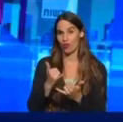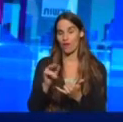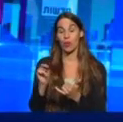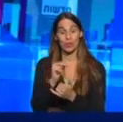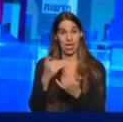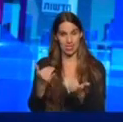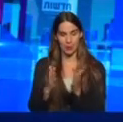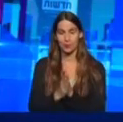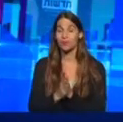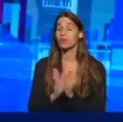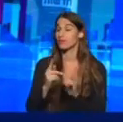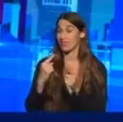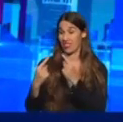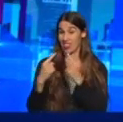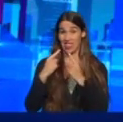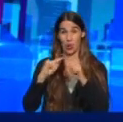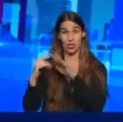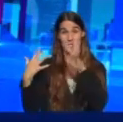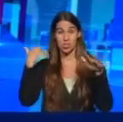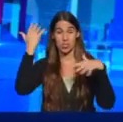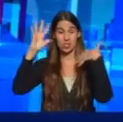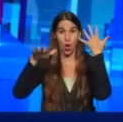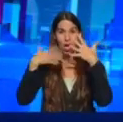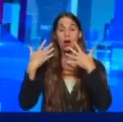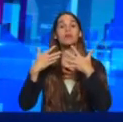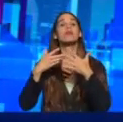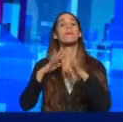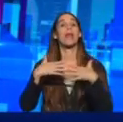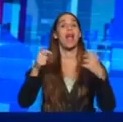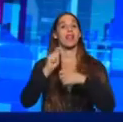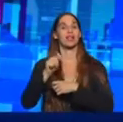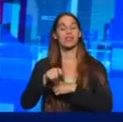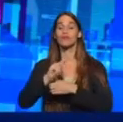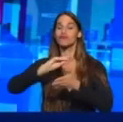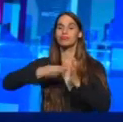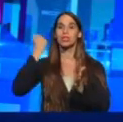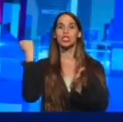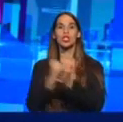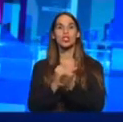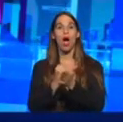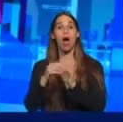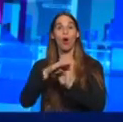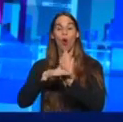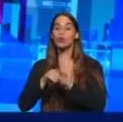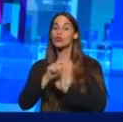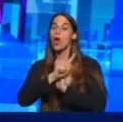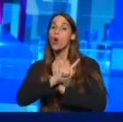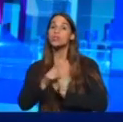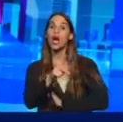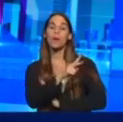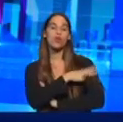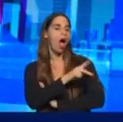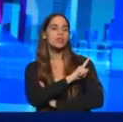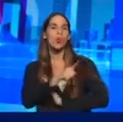בתום דיון סוער אישרה היום מליאת הכנסת בקריאה הטרומית את החוק שיאסור על המשטרה להמליץ לפרקליטות על כתב אישום בתום